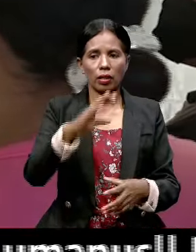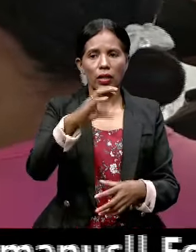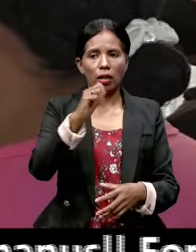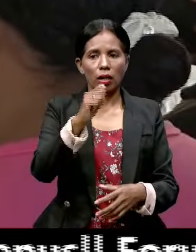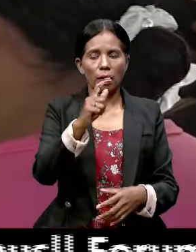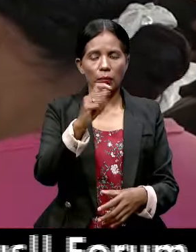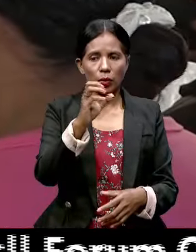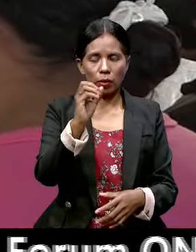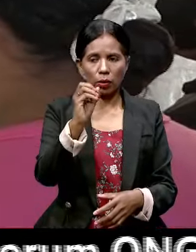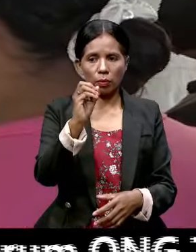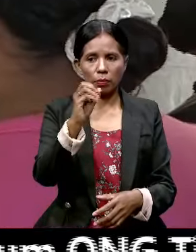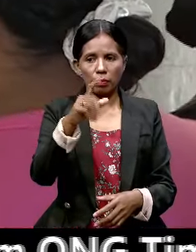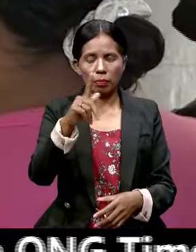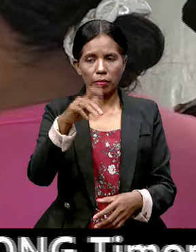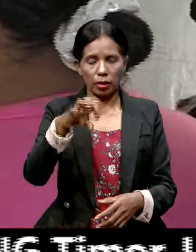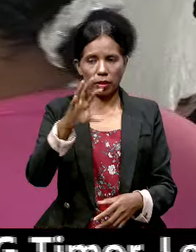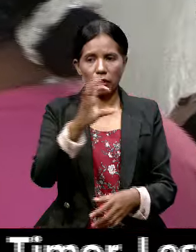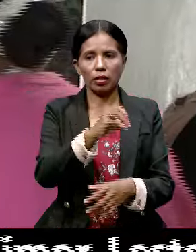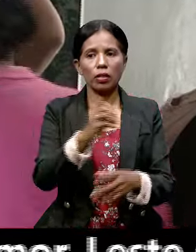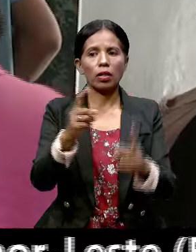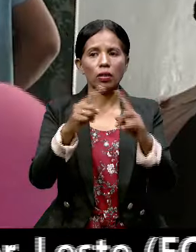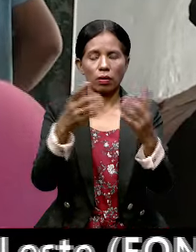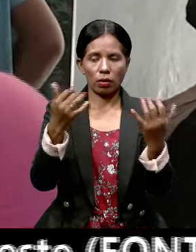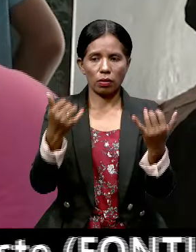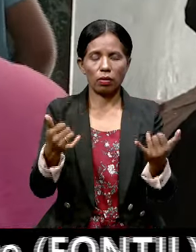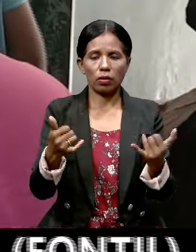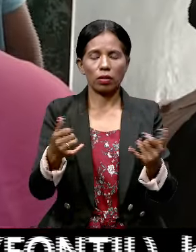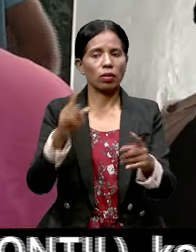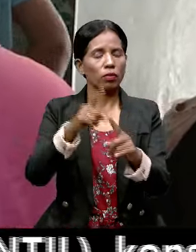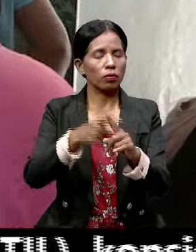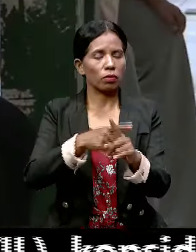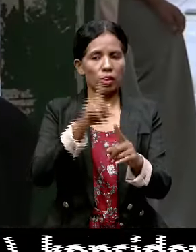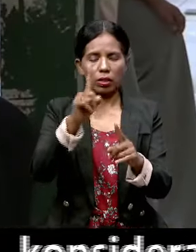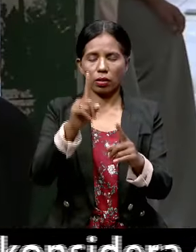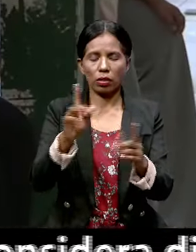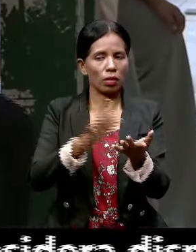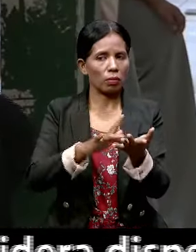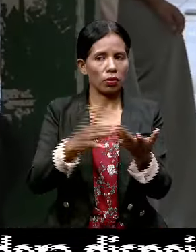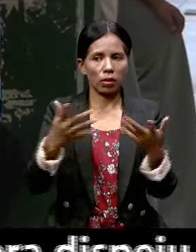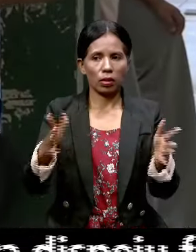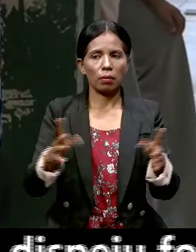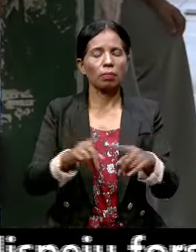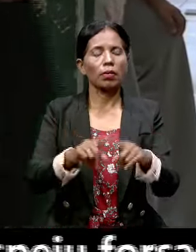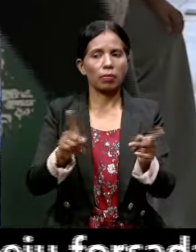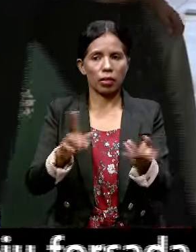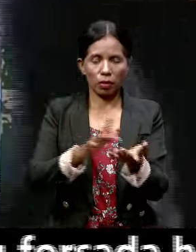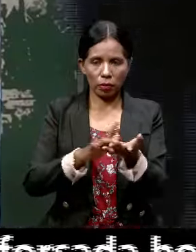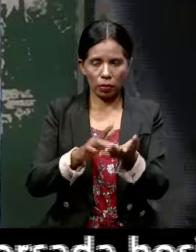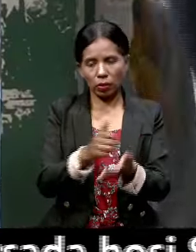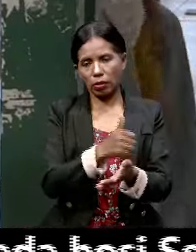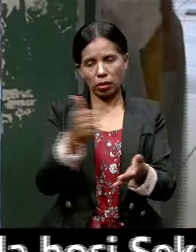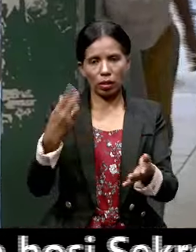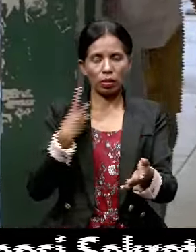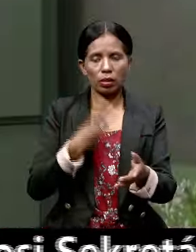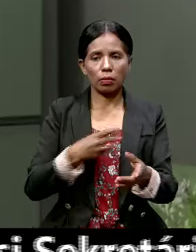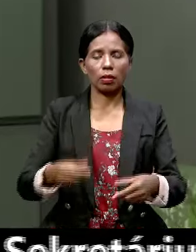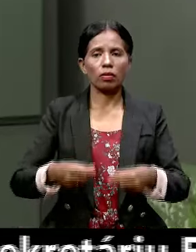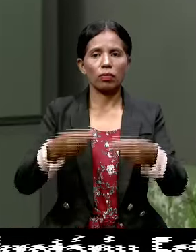aimoruk hipertensaung captopril to agora kuaje pula nona lah iha mai be iha aimoruk seluk mak ida belepo kali ba